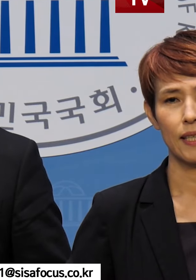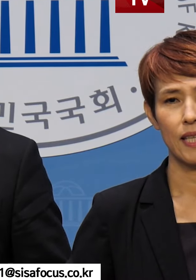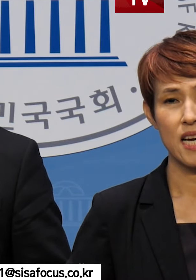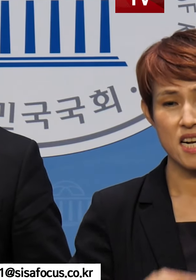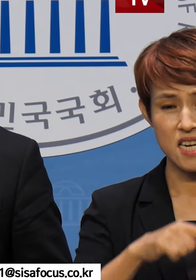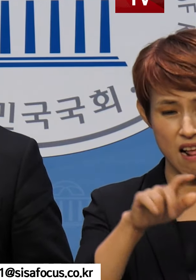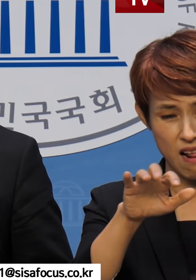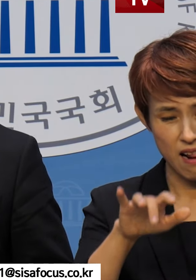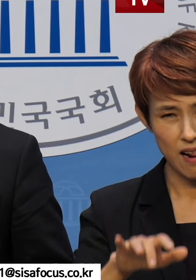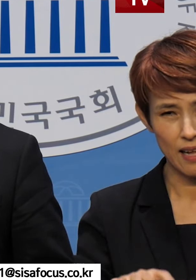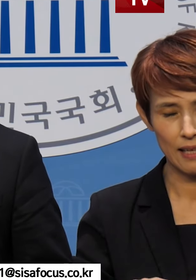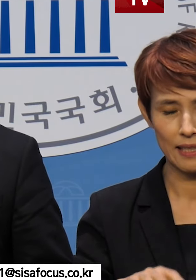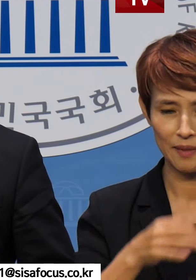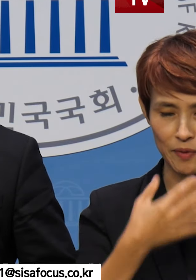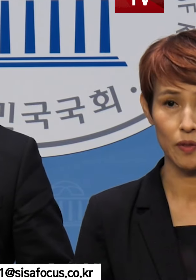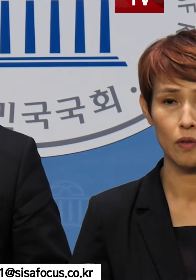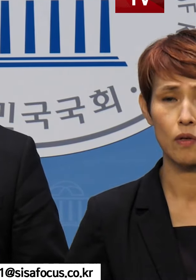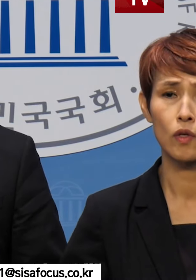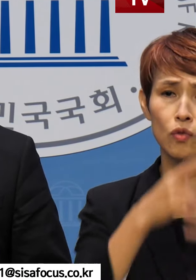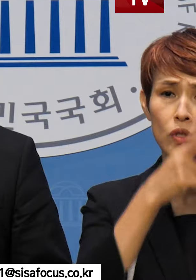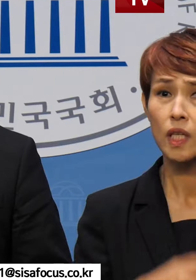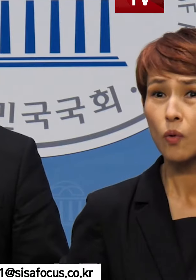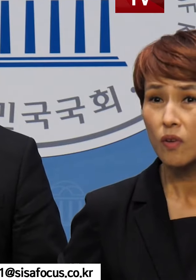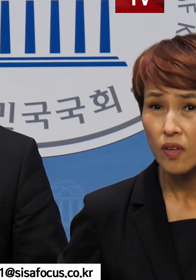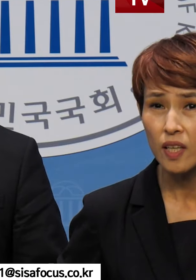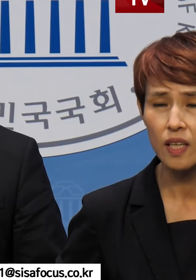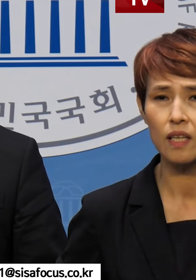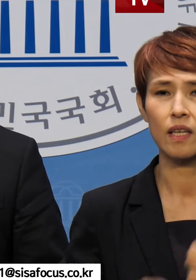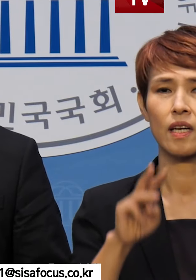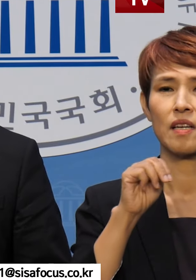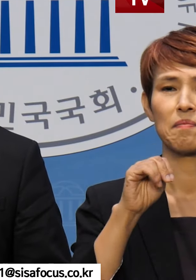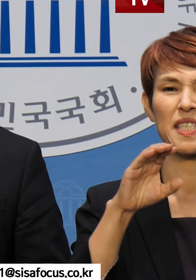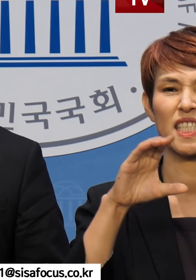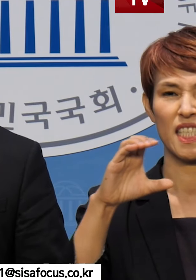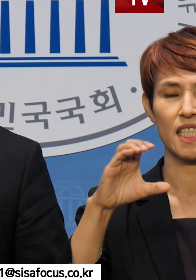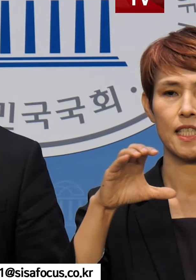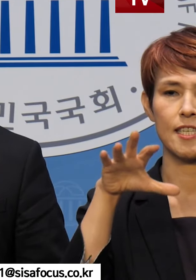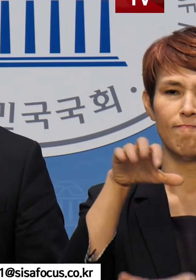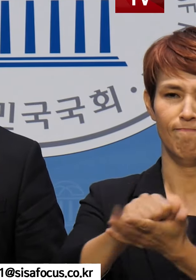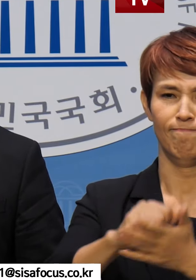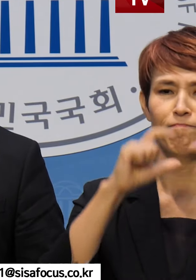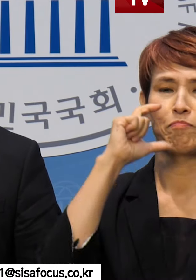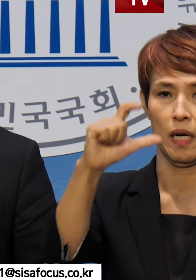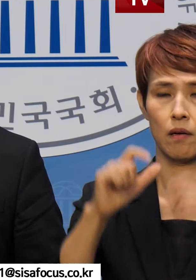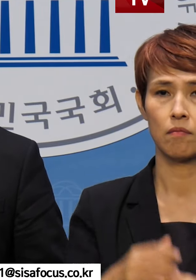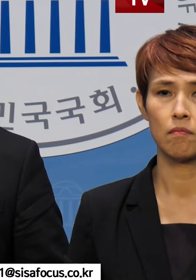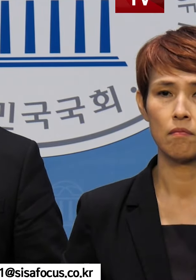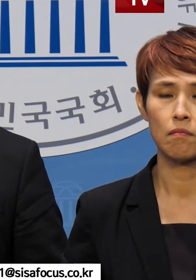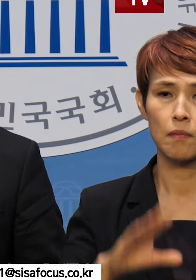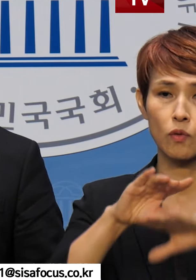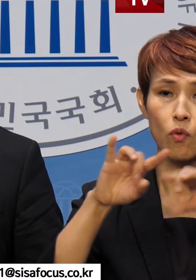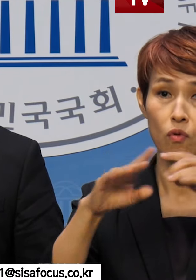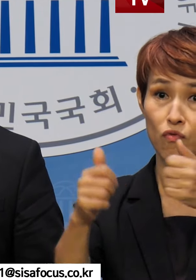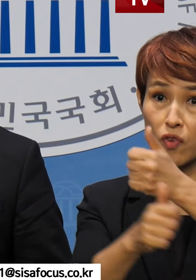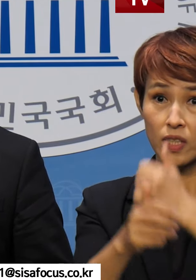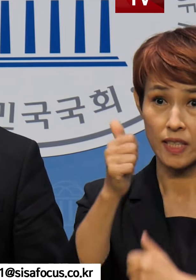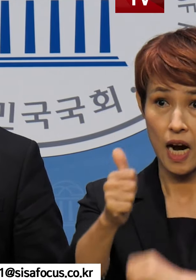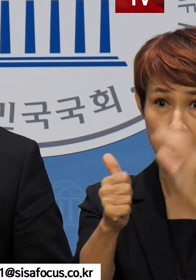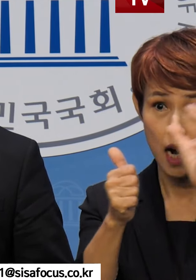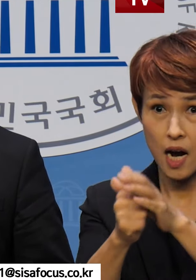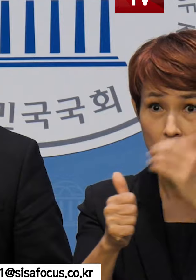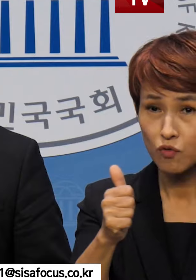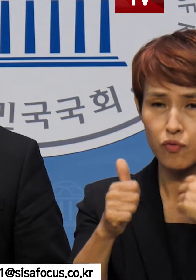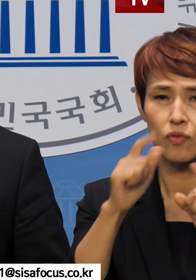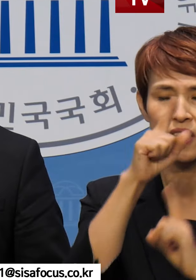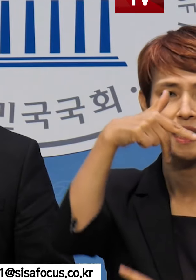힘들었습니다. 윤석열 대통령이 기어이 MBC 장악을 선언했습니다. 신임 방송통신위원장에